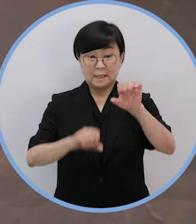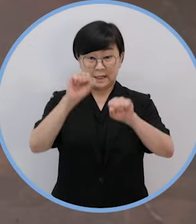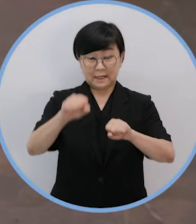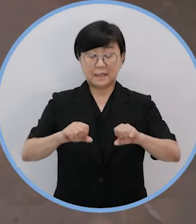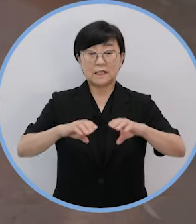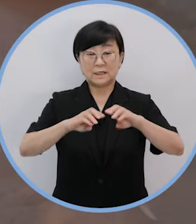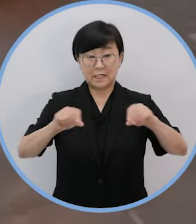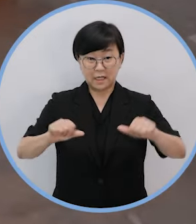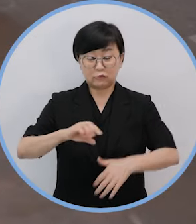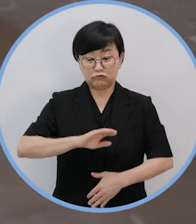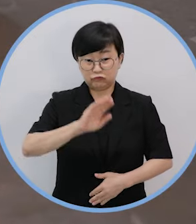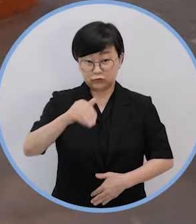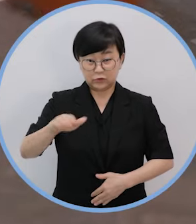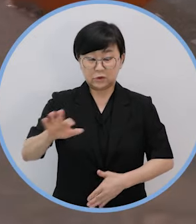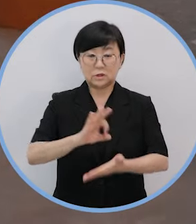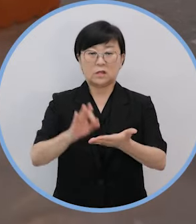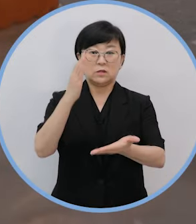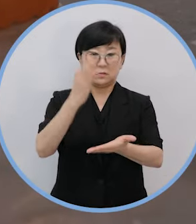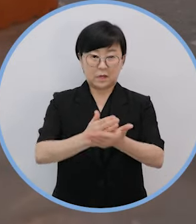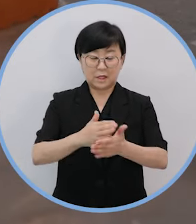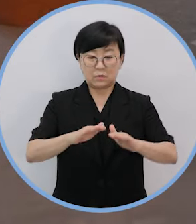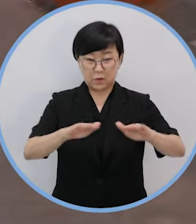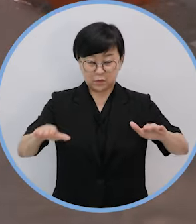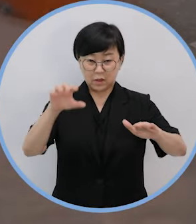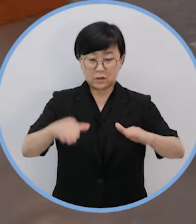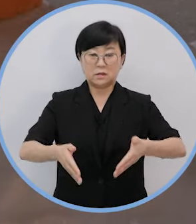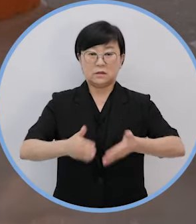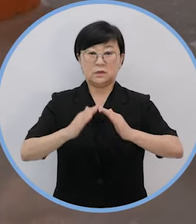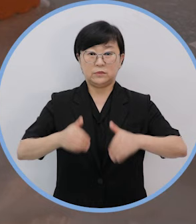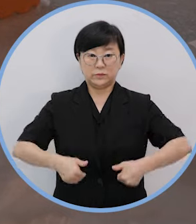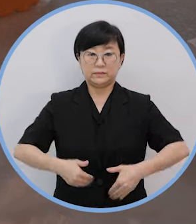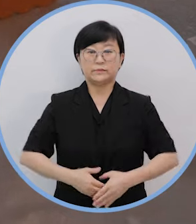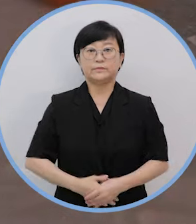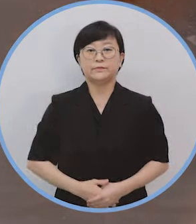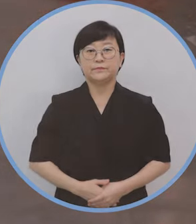사다리는 평탄하고 견고한 미끄럽지 않은 바닥에 설치해주세요.